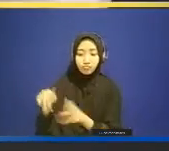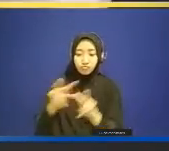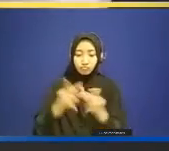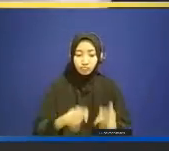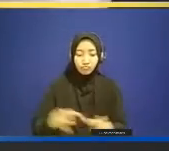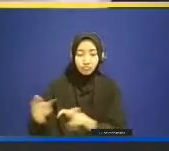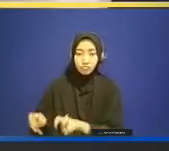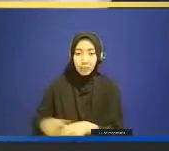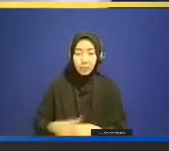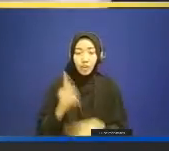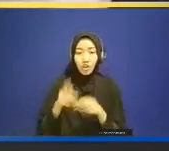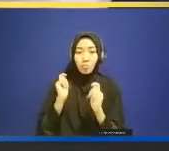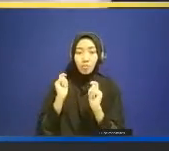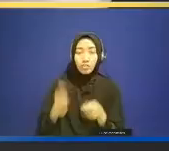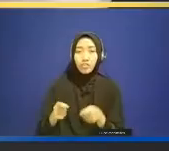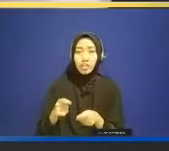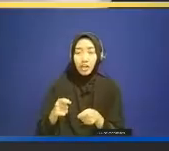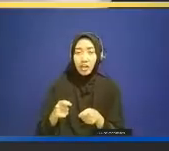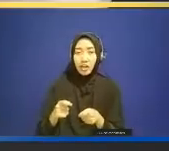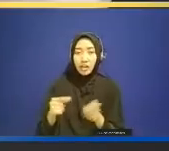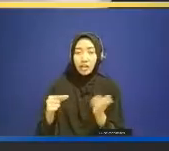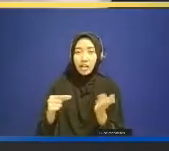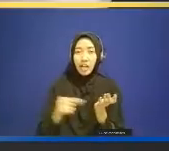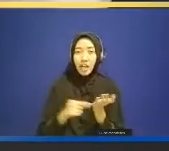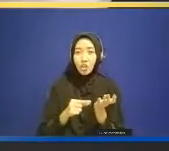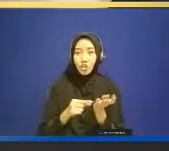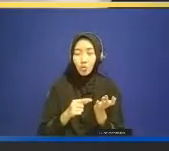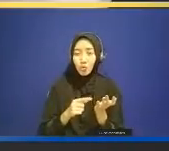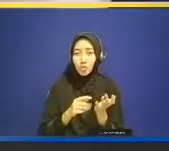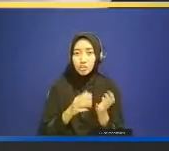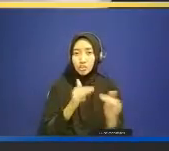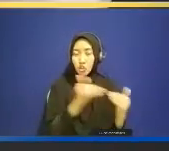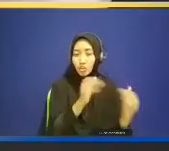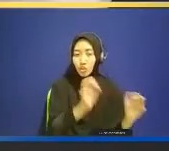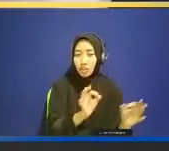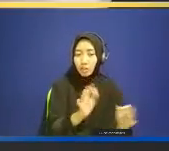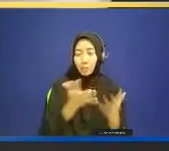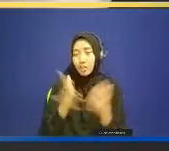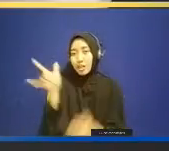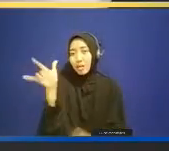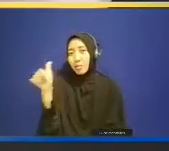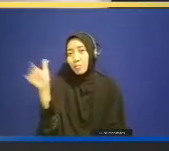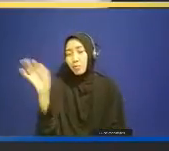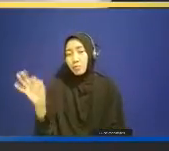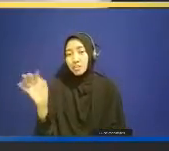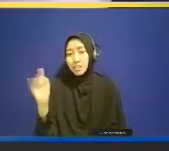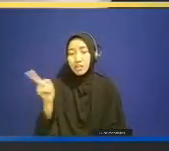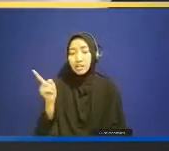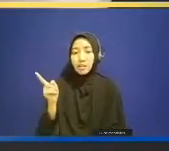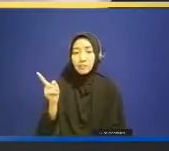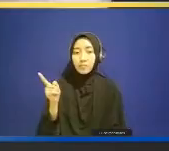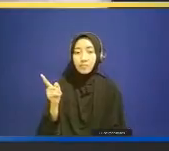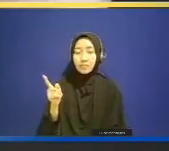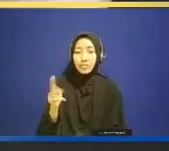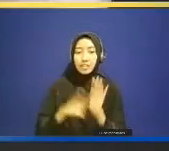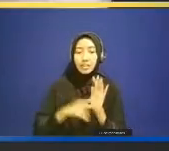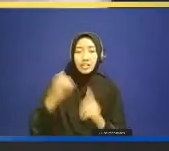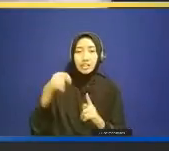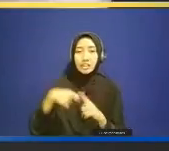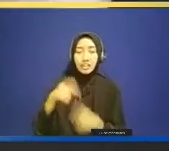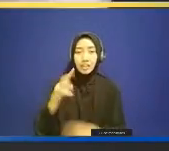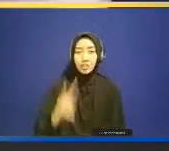kalau orang mau register untuk simcard nggak sepenuhnya akurat 60% itu dia harus ada gunakan Nick